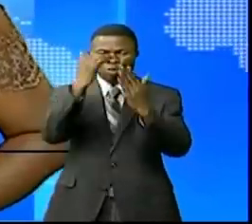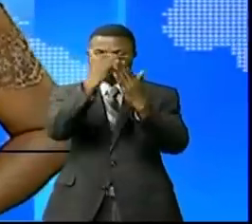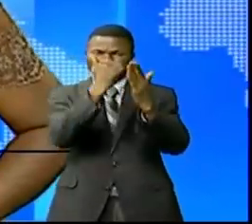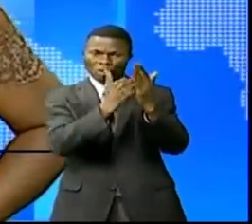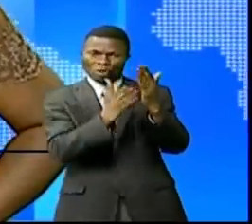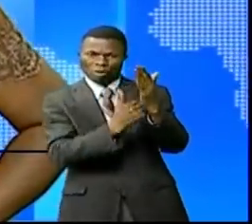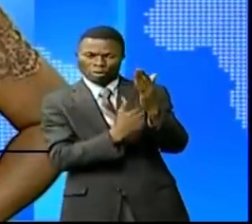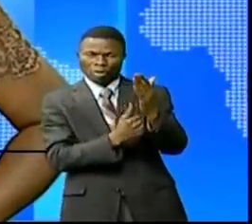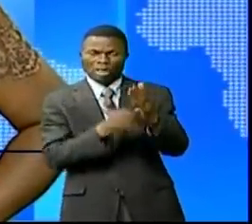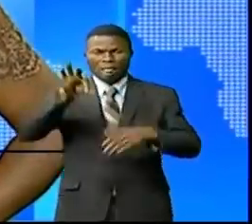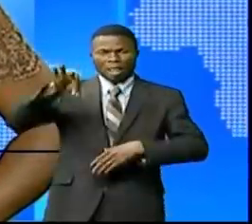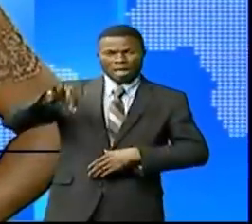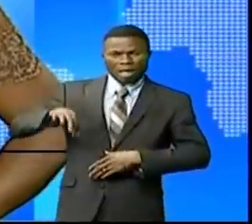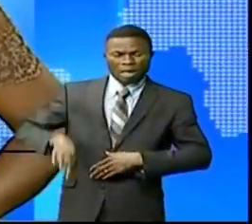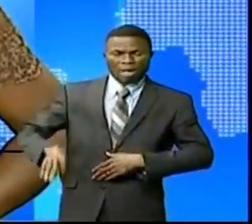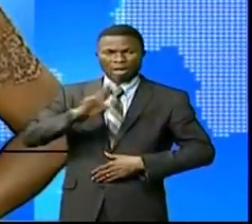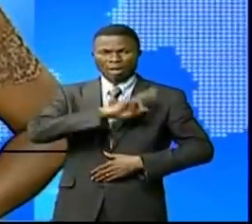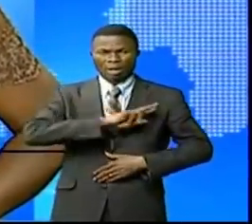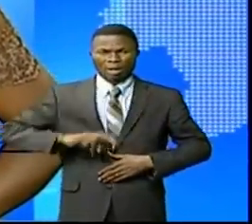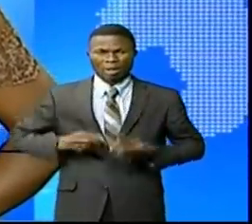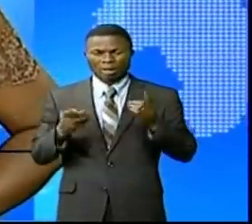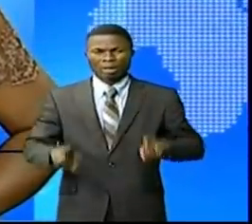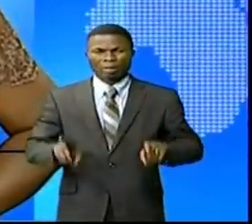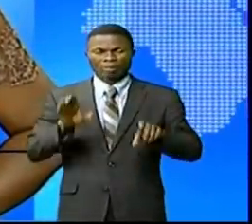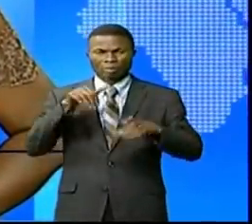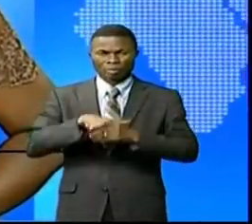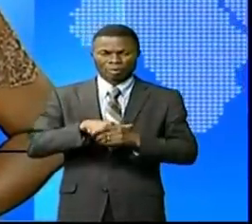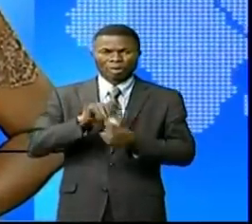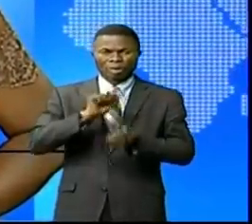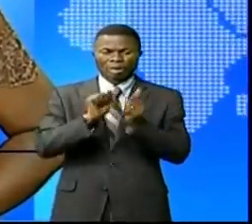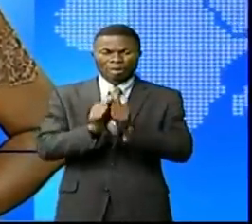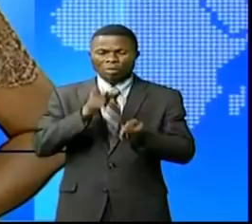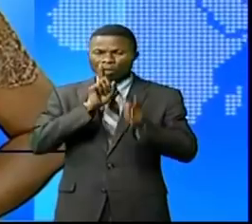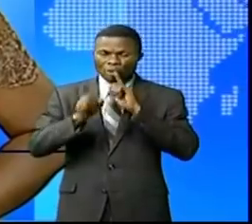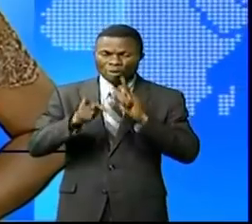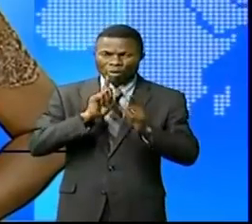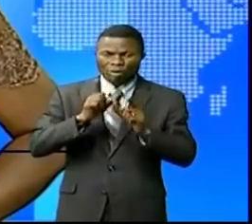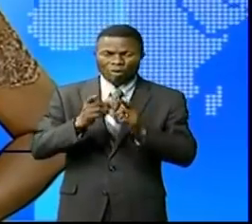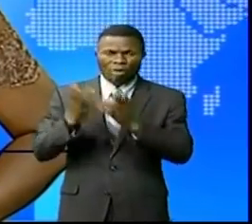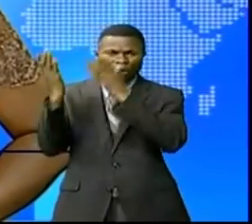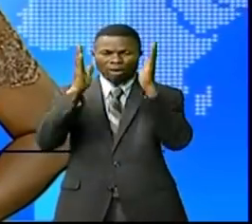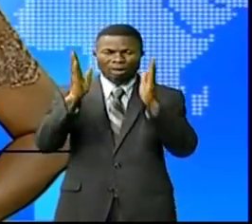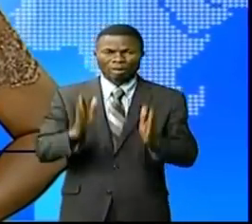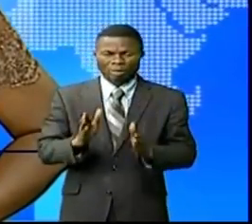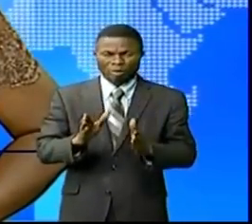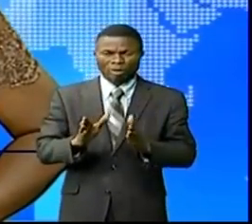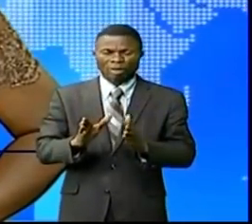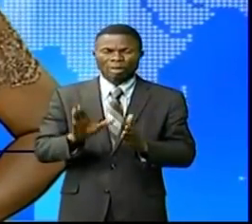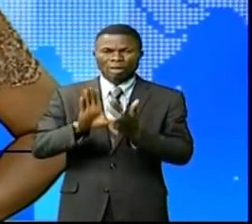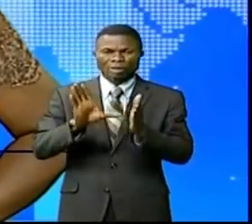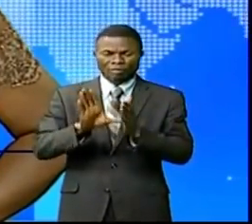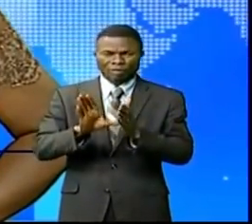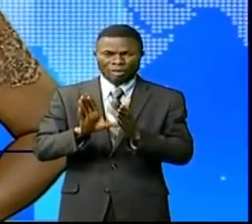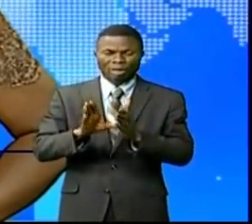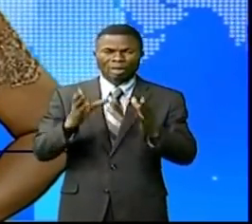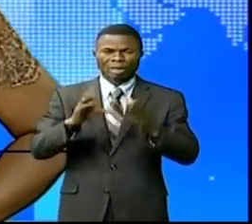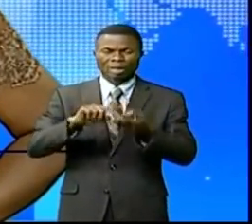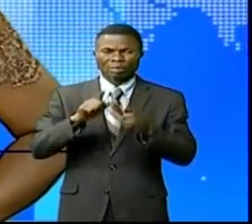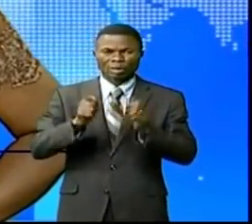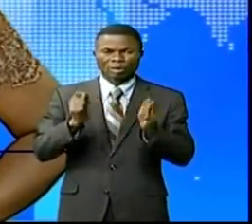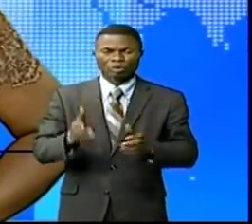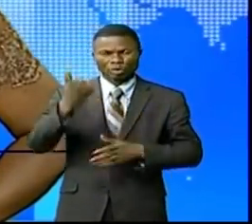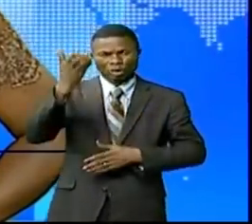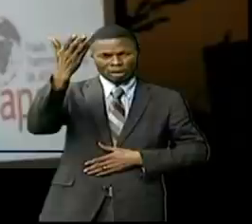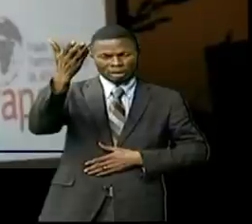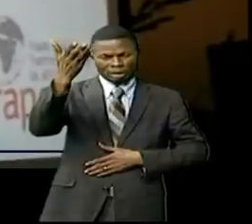les intérêts de la RDC dans les négociations des commerces. D'autres détails avec Pierre Mbuyu